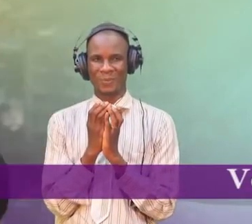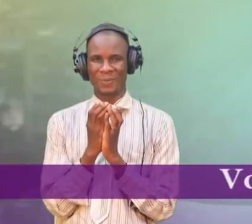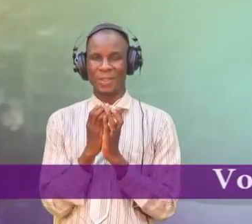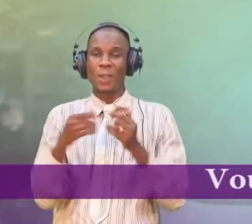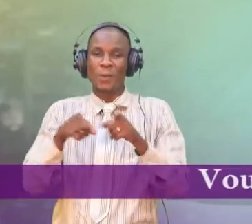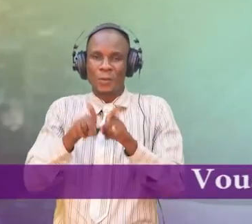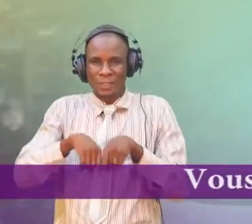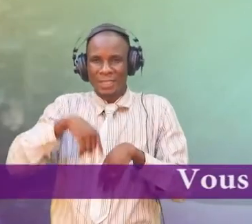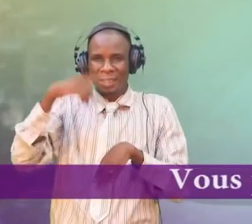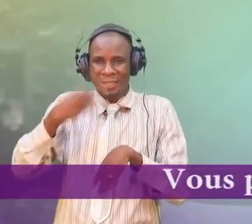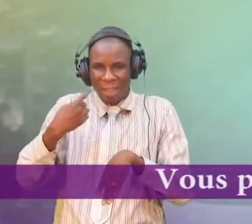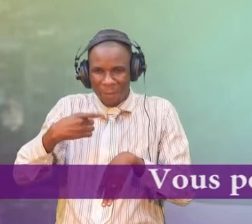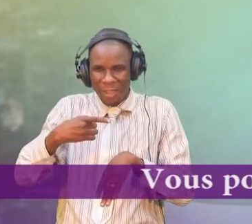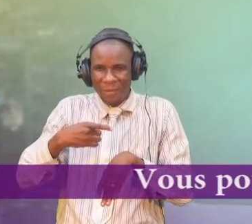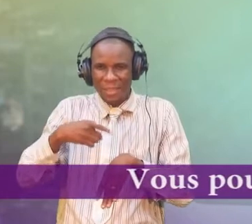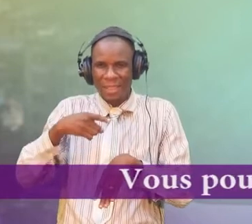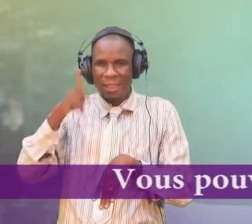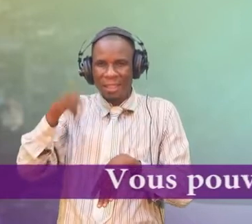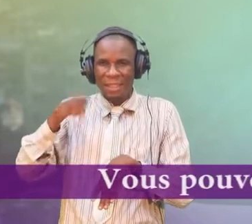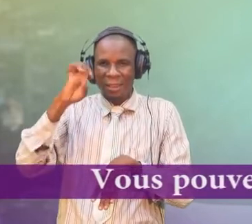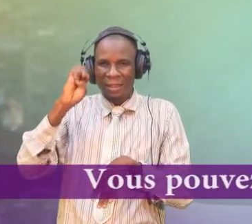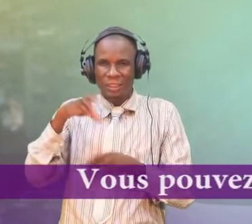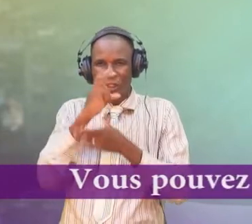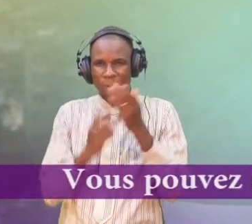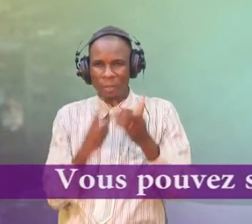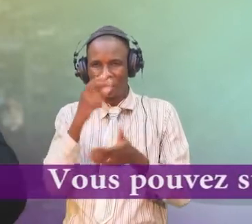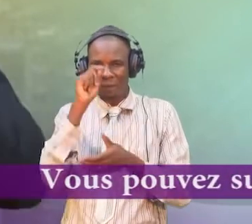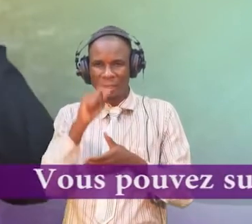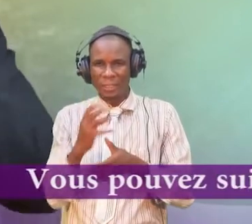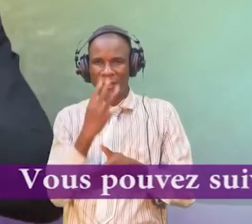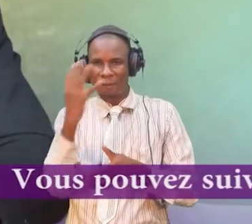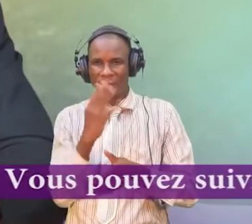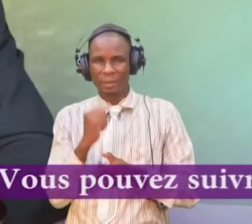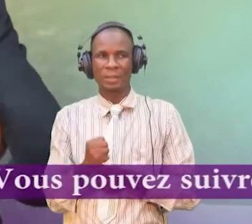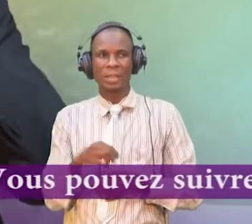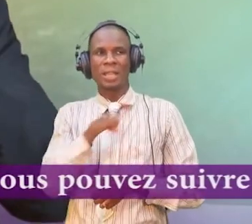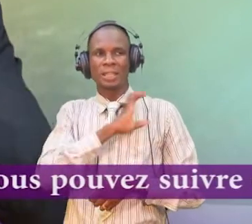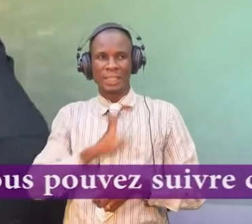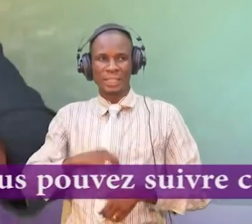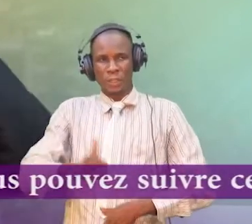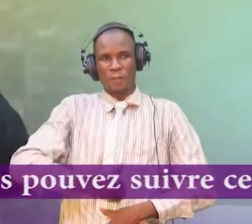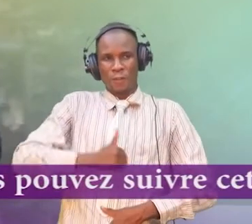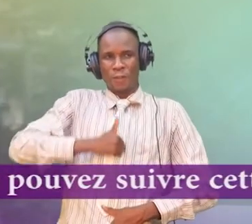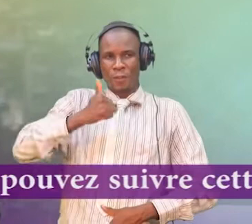okomi sembo nzoka nde lokola ozalaki moto asumuki te.